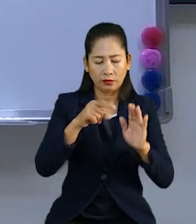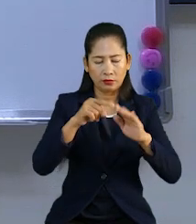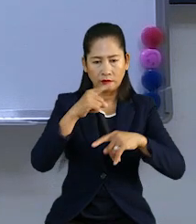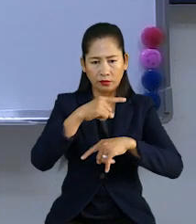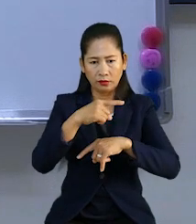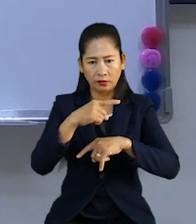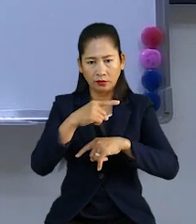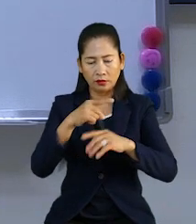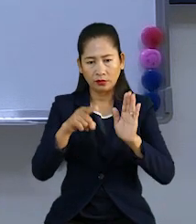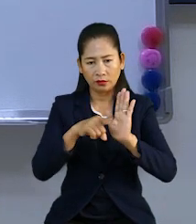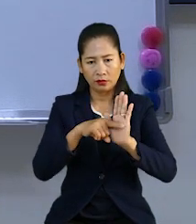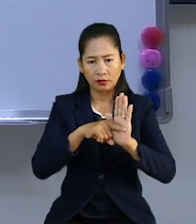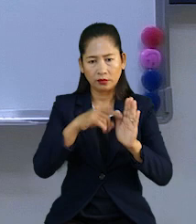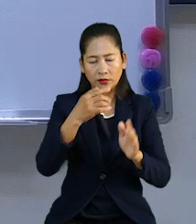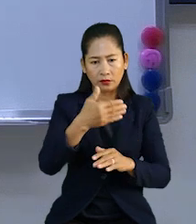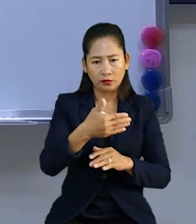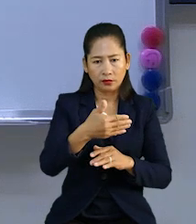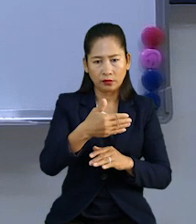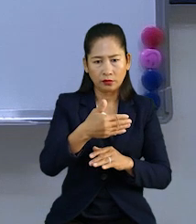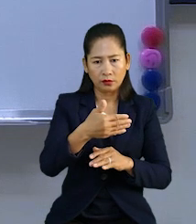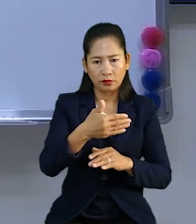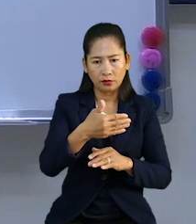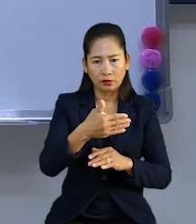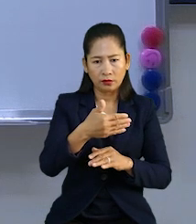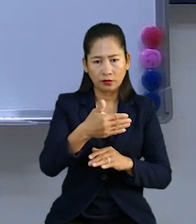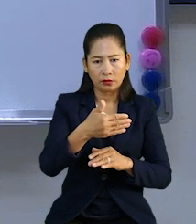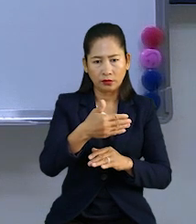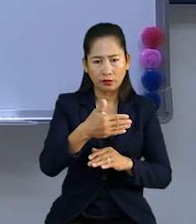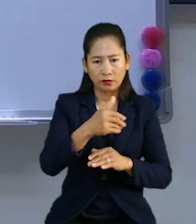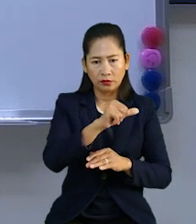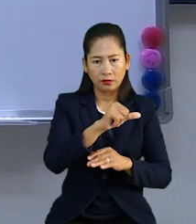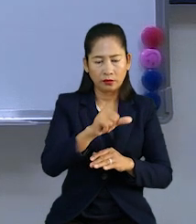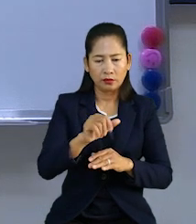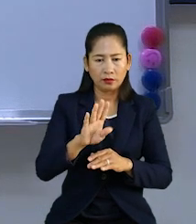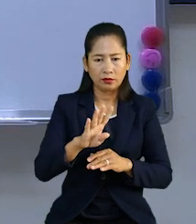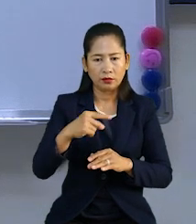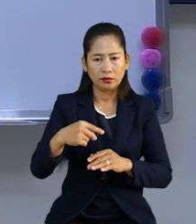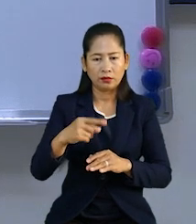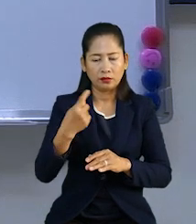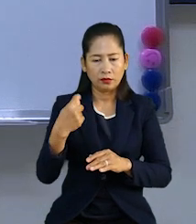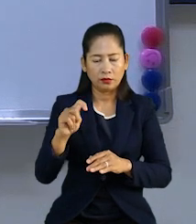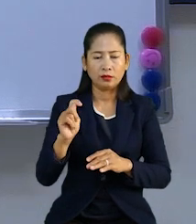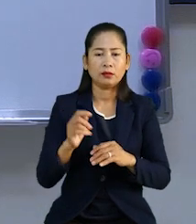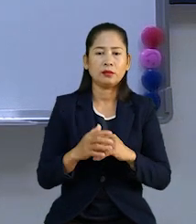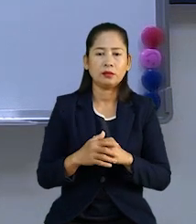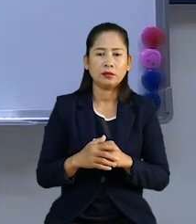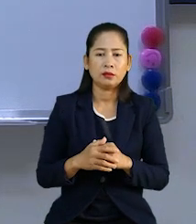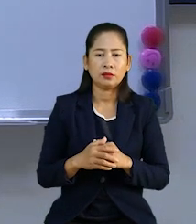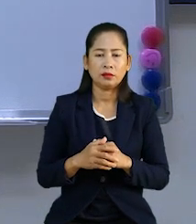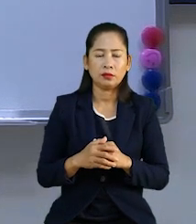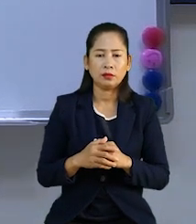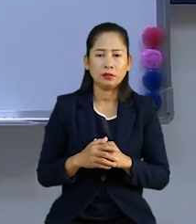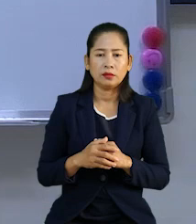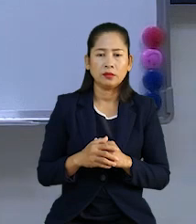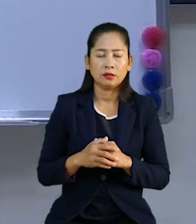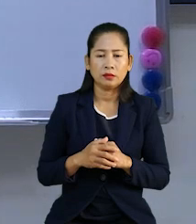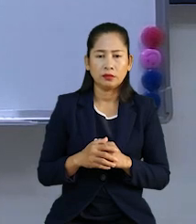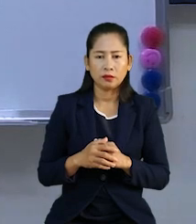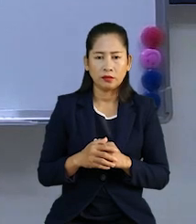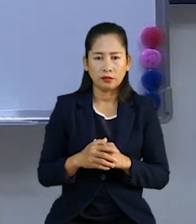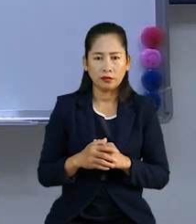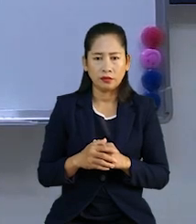Đo ỏi rằm bốn mớn bốn buồn rìa. Chà.